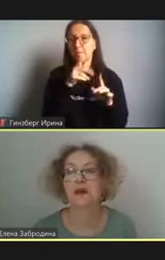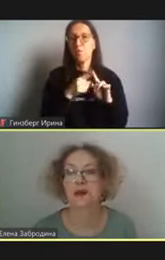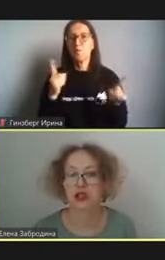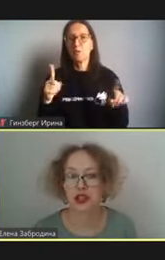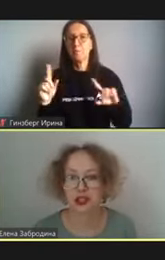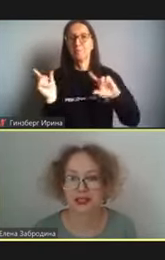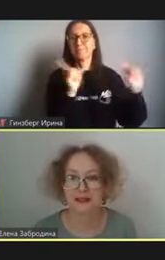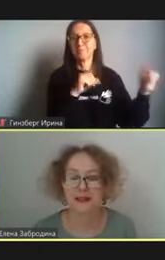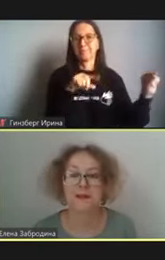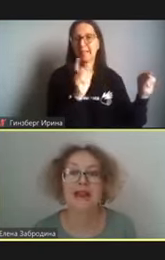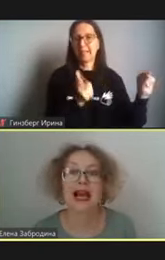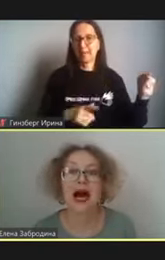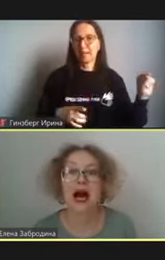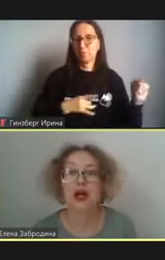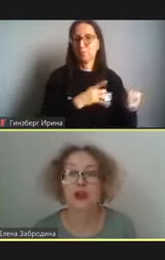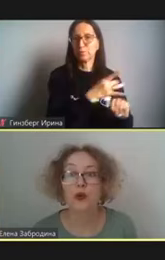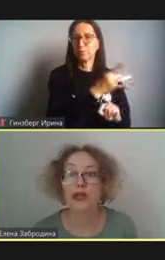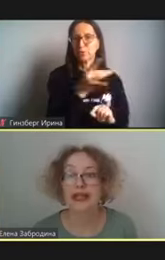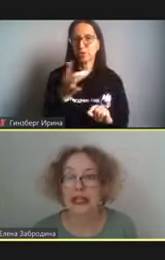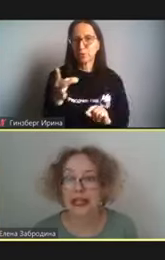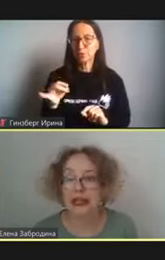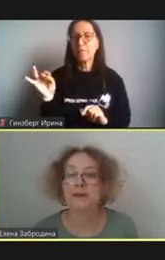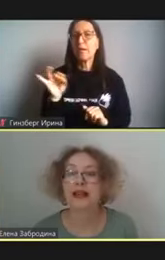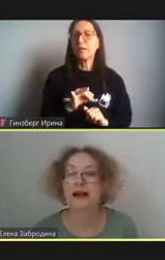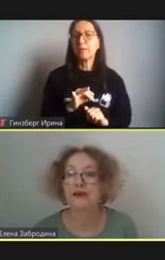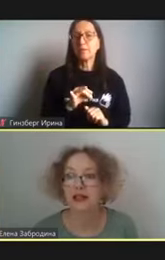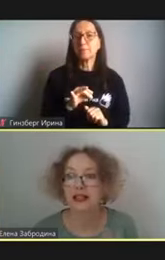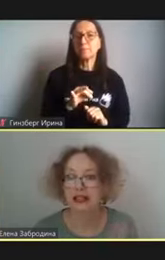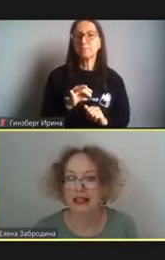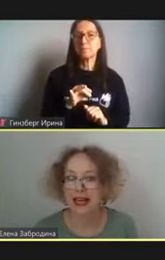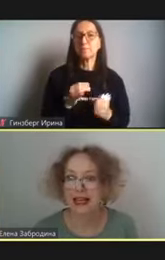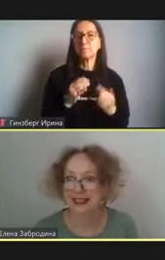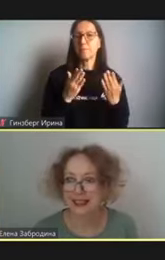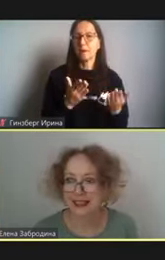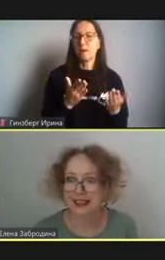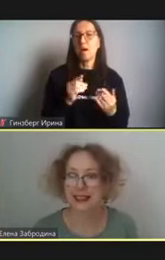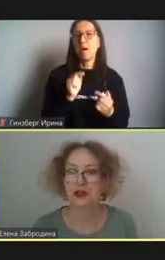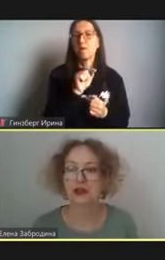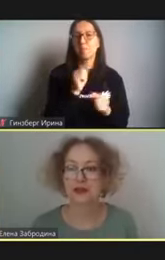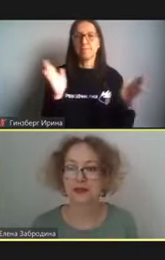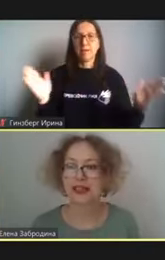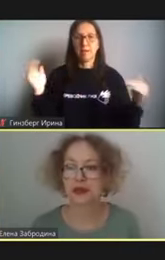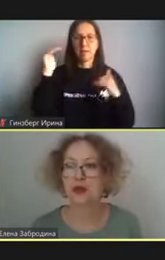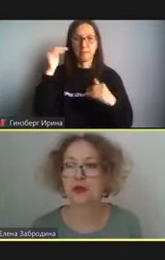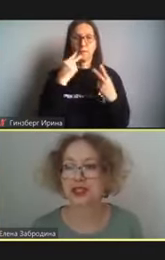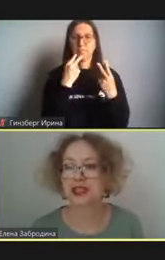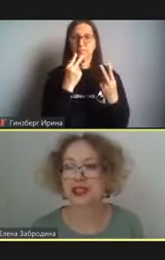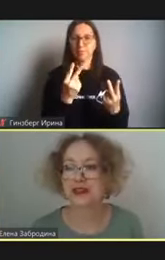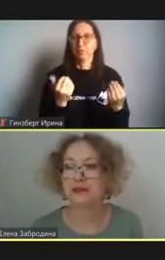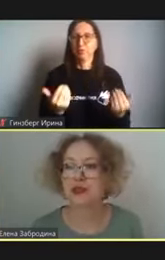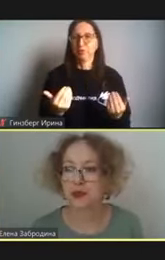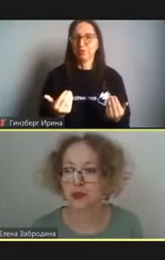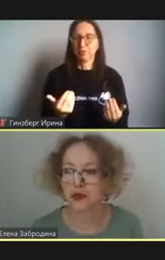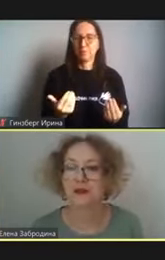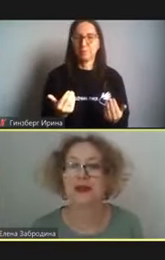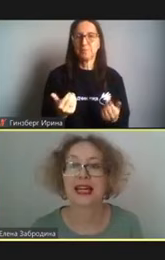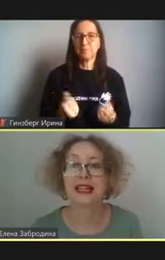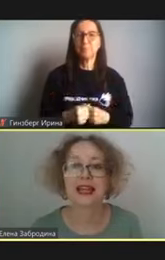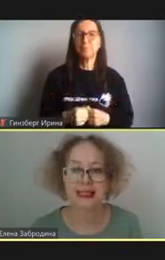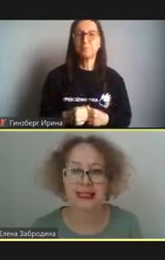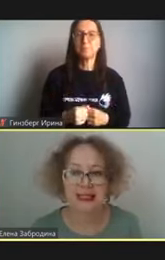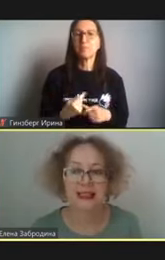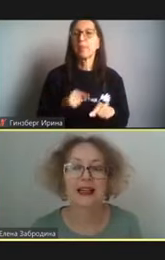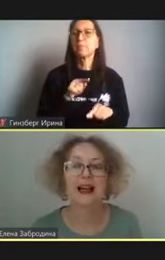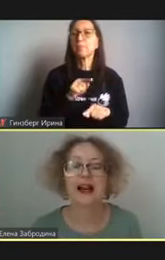итальянского путешествия. Но и вот та картина, на которую мы сейчас с вами смотрим,